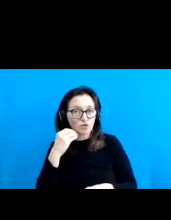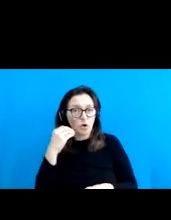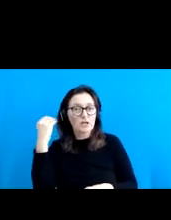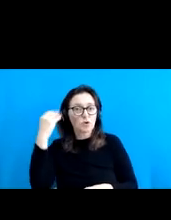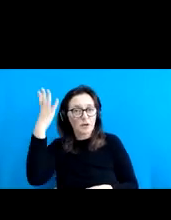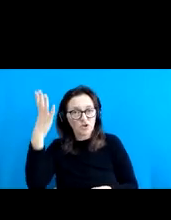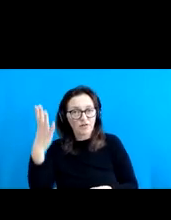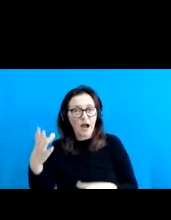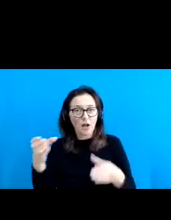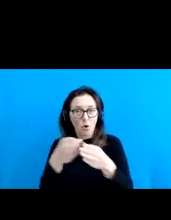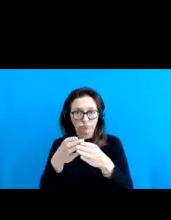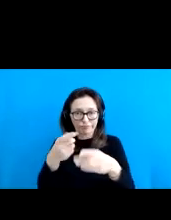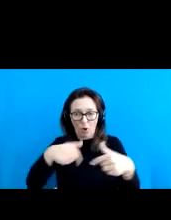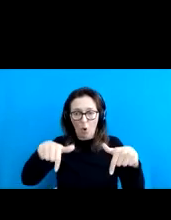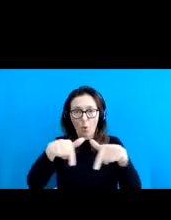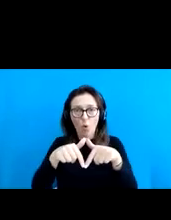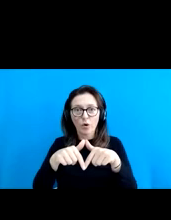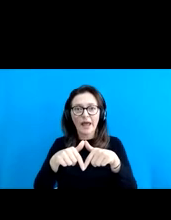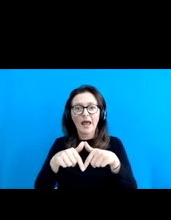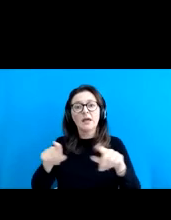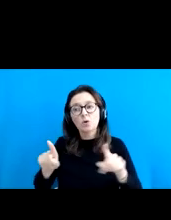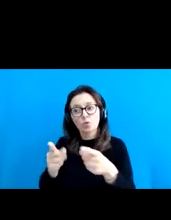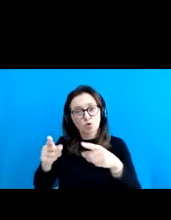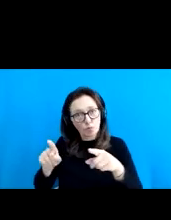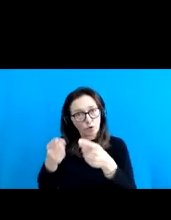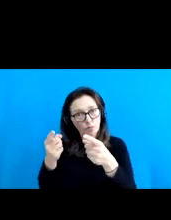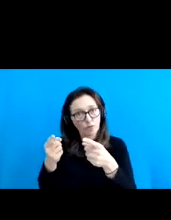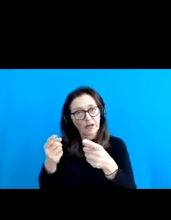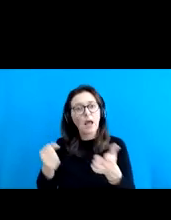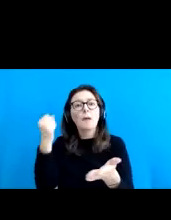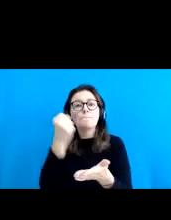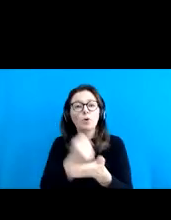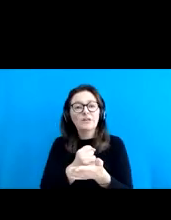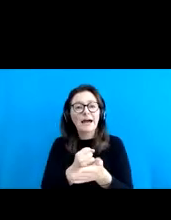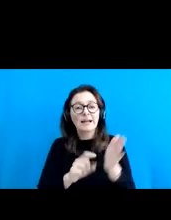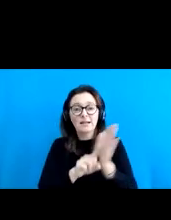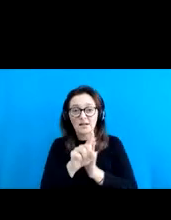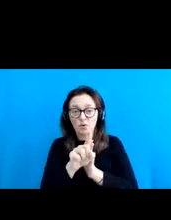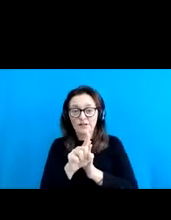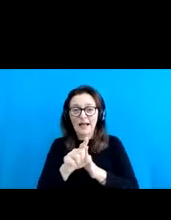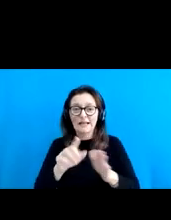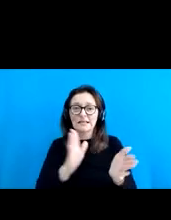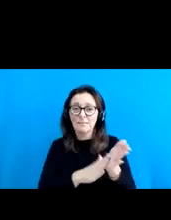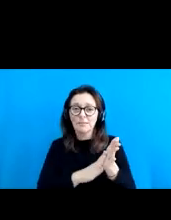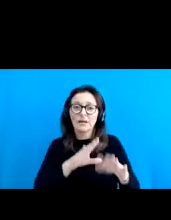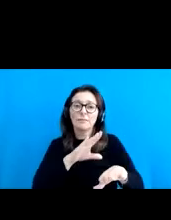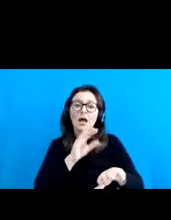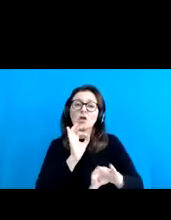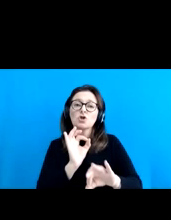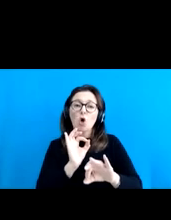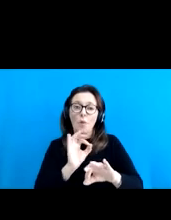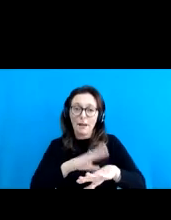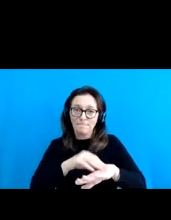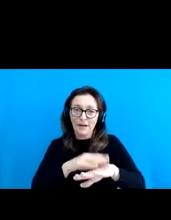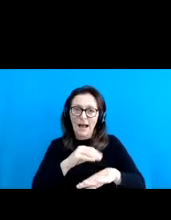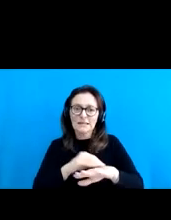jih spodbujali in izpostavili rezultate s primeri dobrih praks ter s tem podprli in